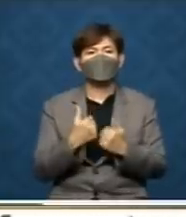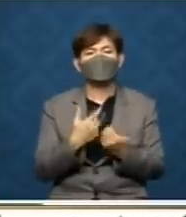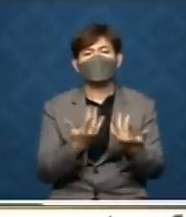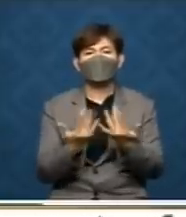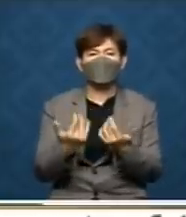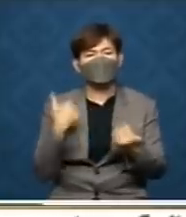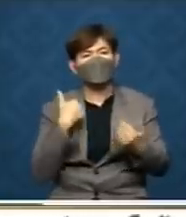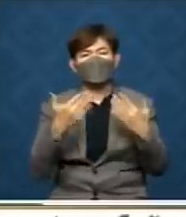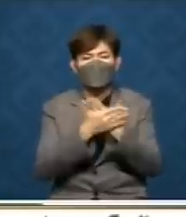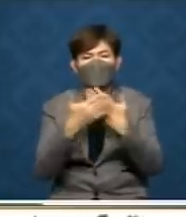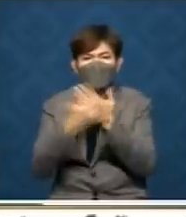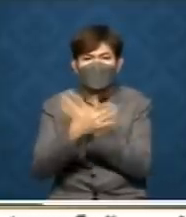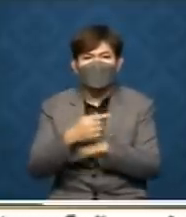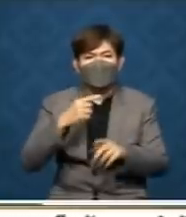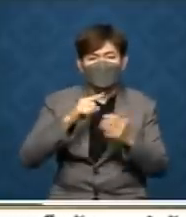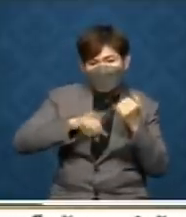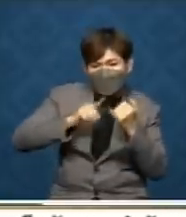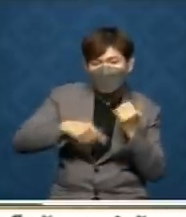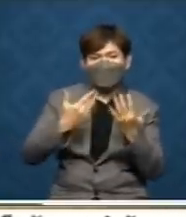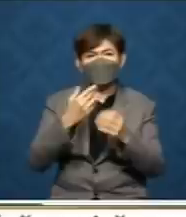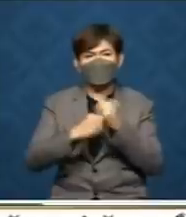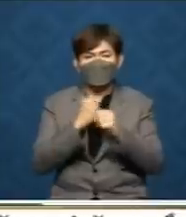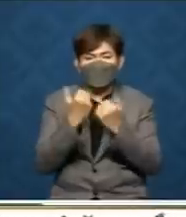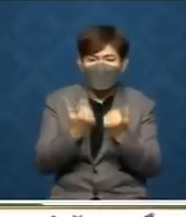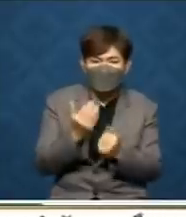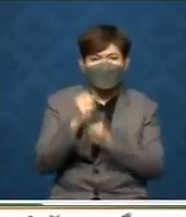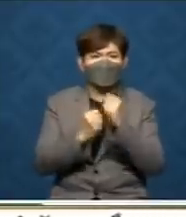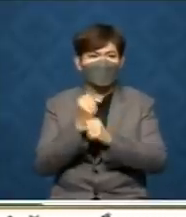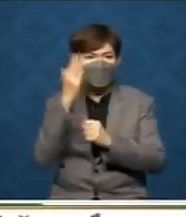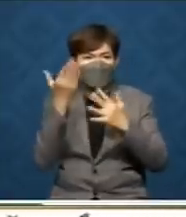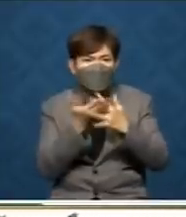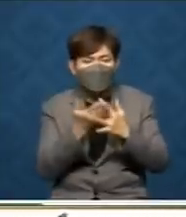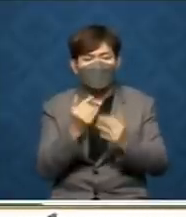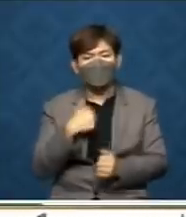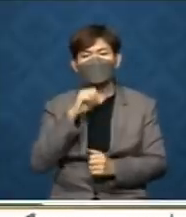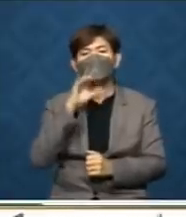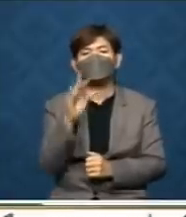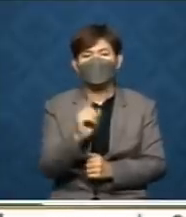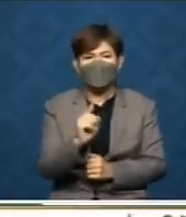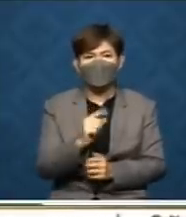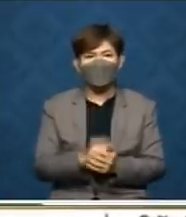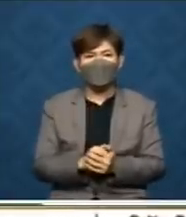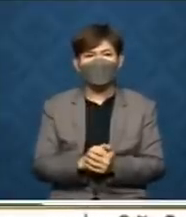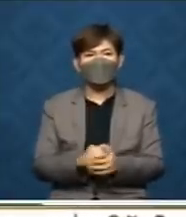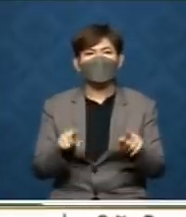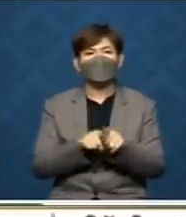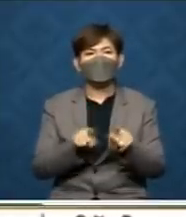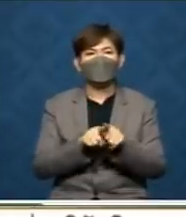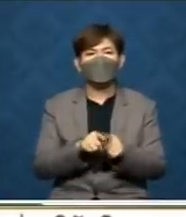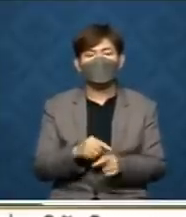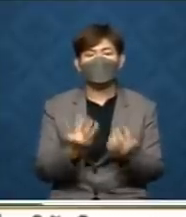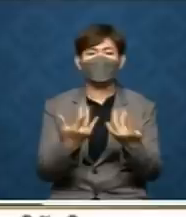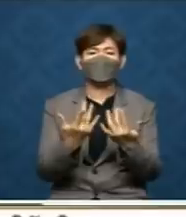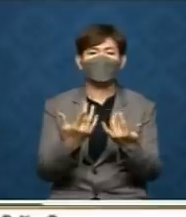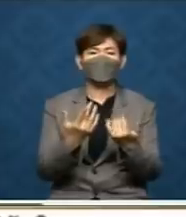มามามาครบจะมาเดือนสิ้นปีนี้แล้วจะมากลางปีหน้าก็ผมบอกแล้วไงคนจะได้ผ้าห่มมามันก็สว่าง